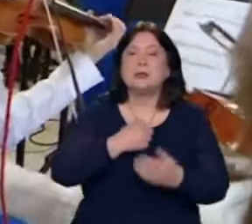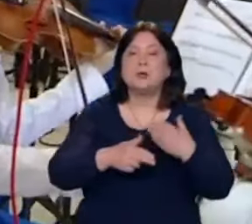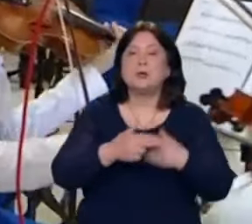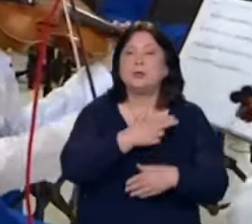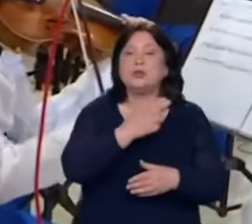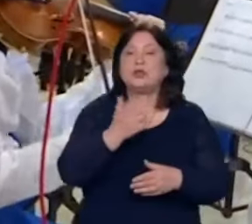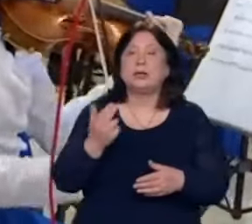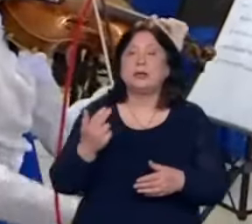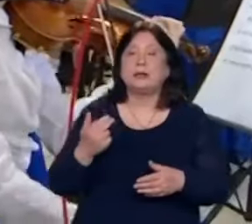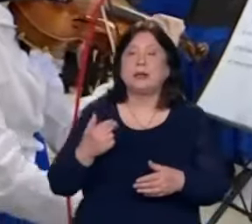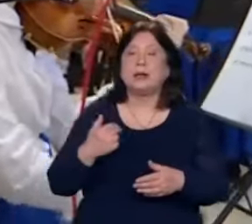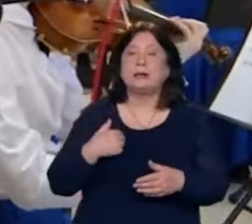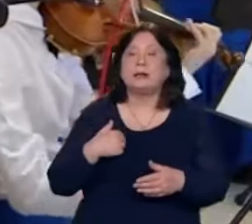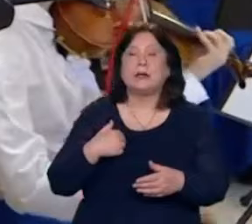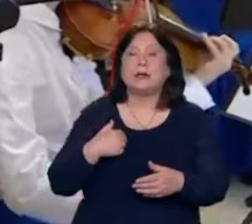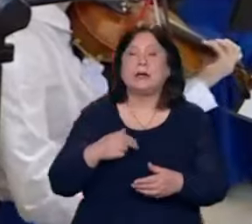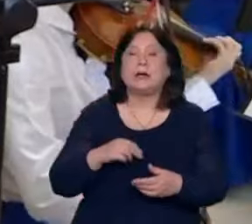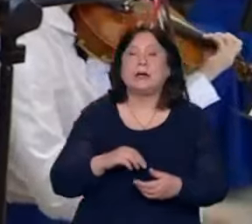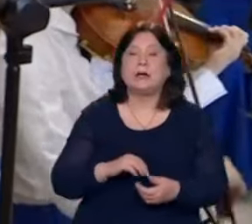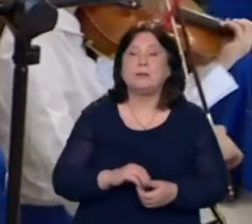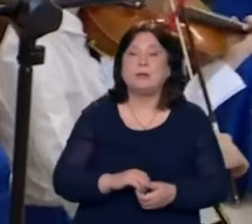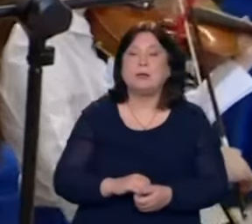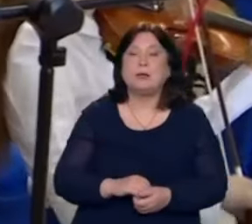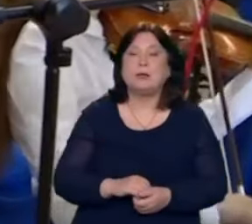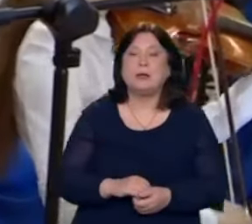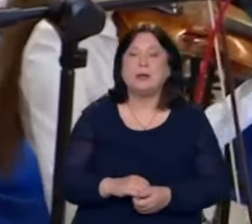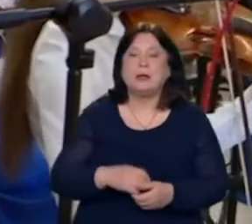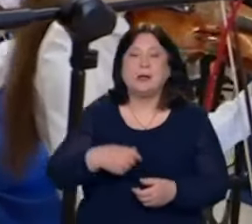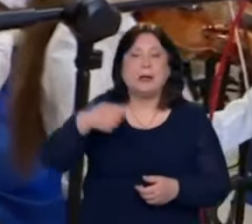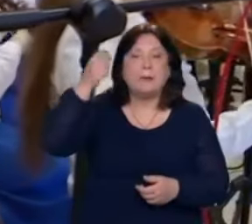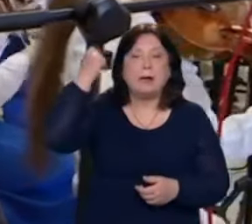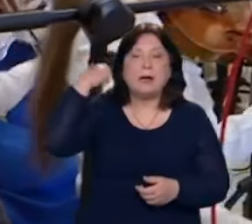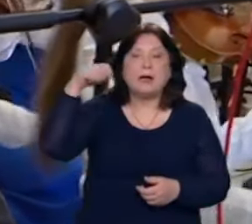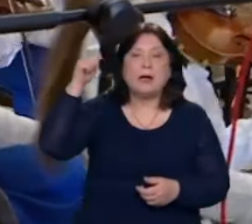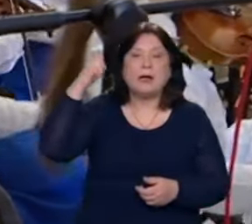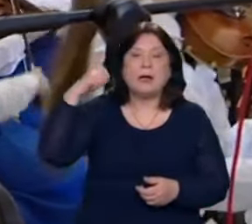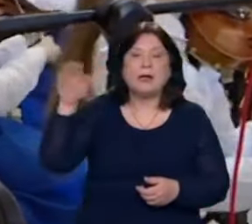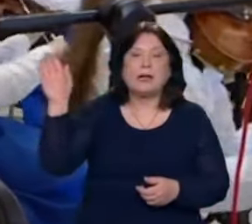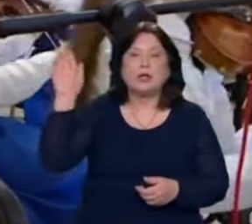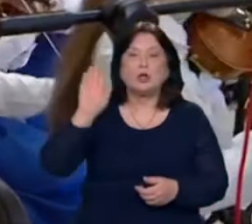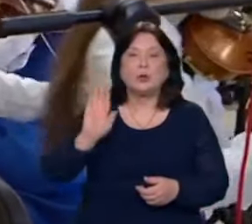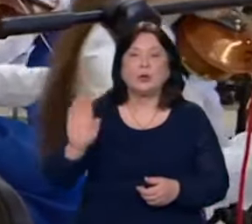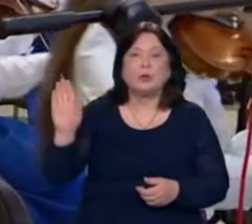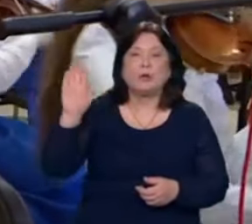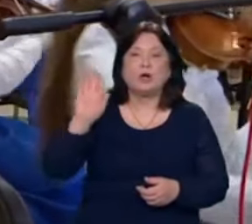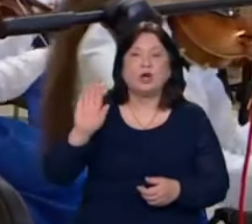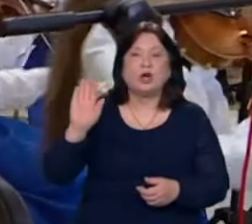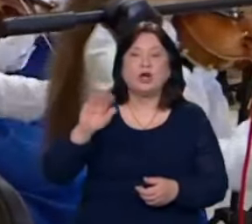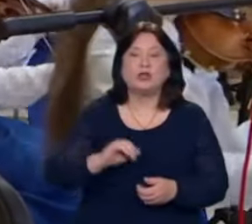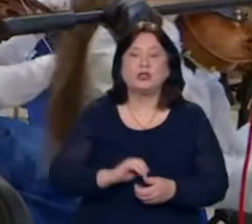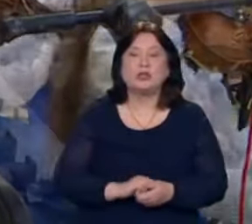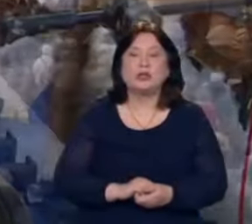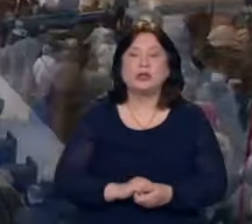zmiłuj się nad nami barano